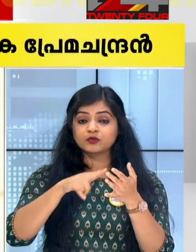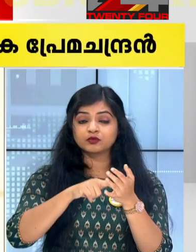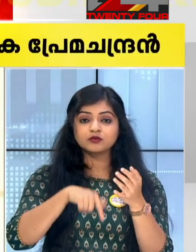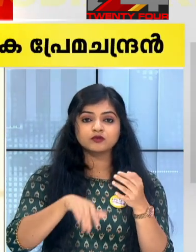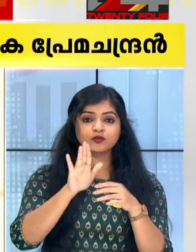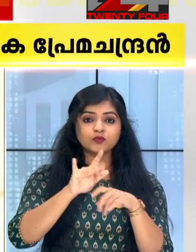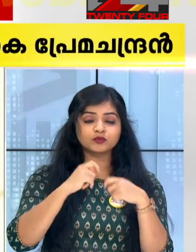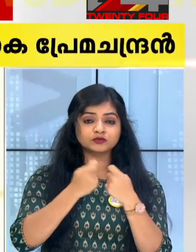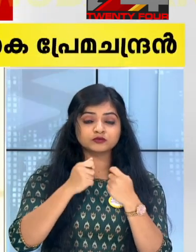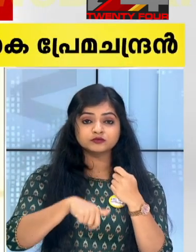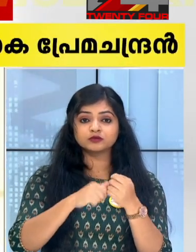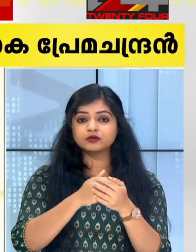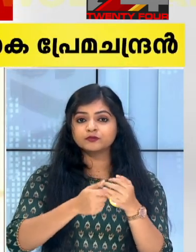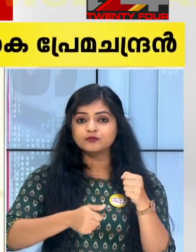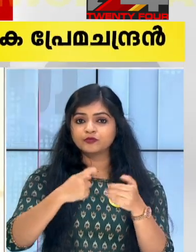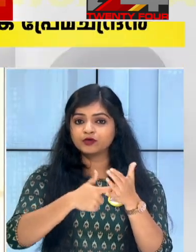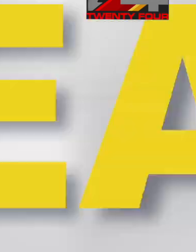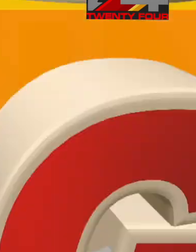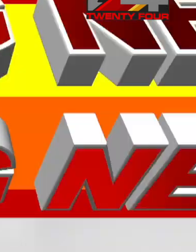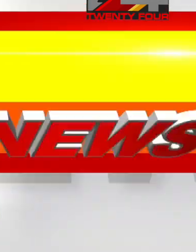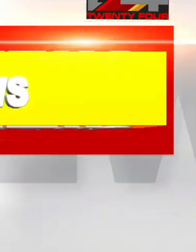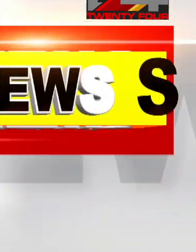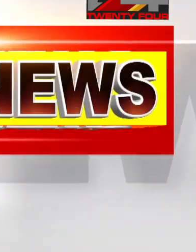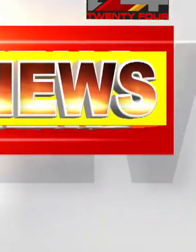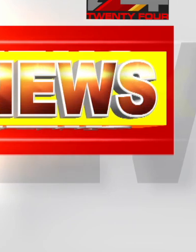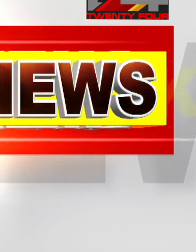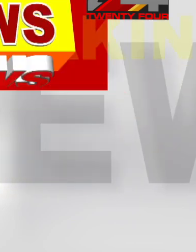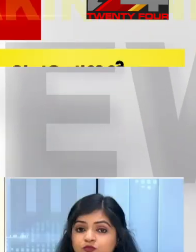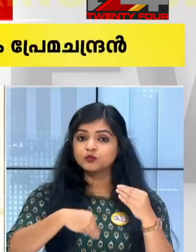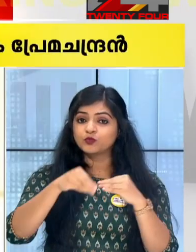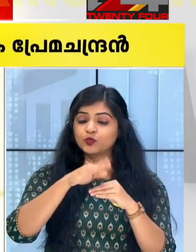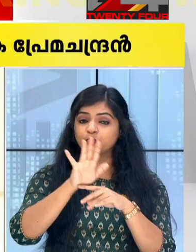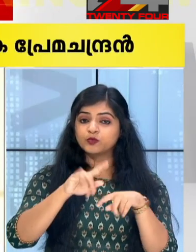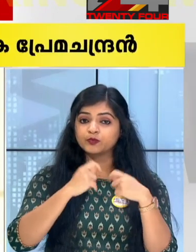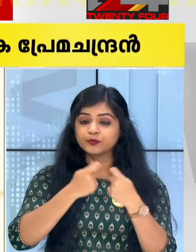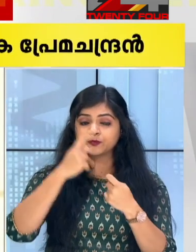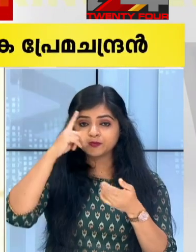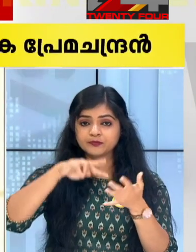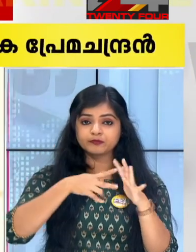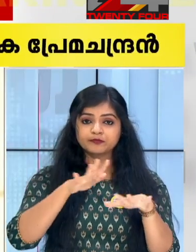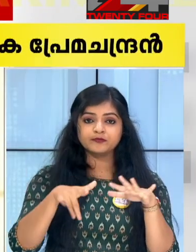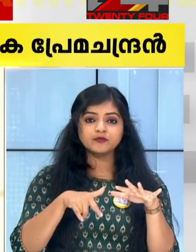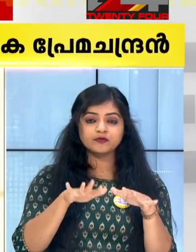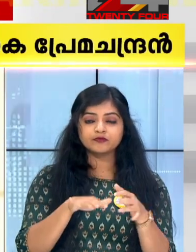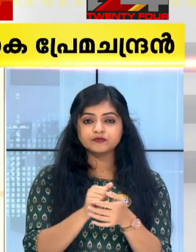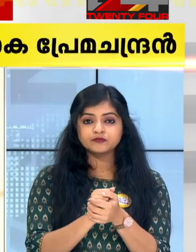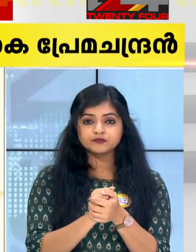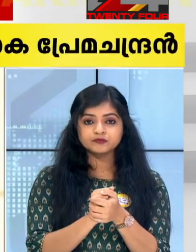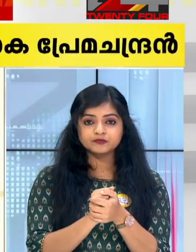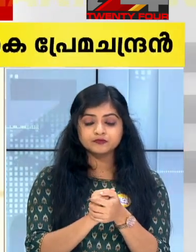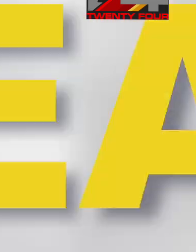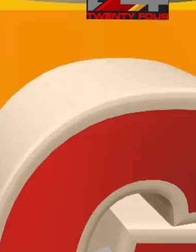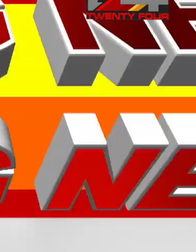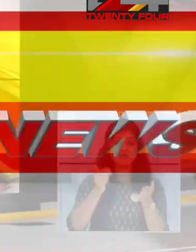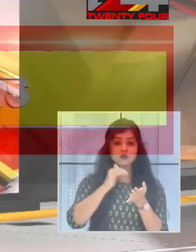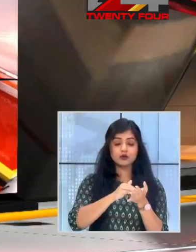ഈ വിഷയം കോൺഗ്രസ് തലത്തിൽ കൂടി ചർച്ചയാക്കാനാണ് നിലവിൽ ഇടതു കേന്ദ്രങ്ങൾ ശ്രമിക്കുന്നത്. ശരി, ഏതായാലും കൊല്ലത്ത്